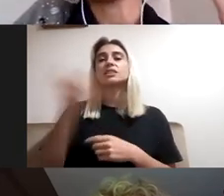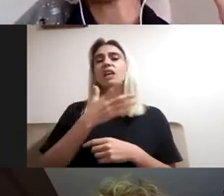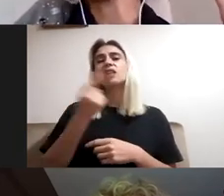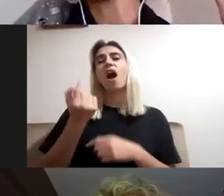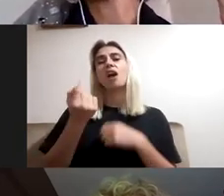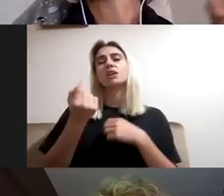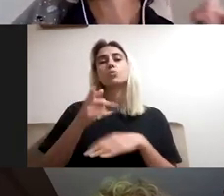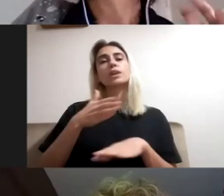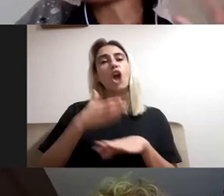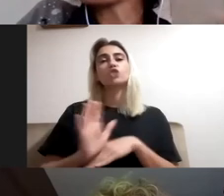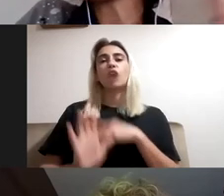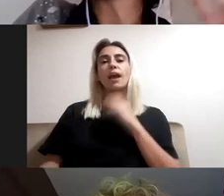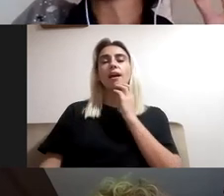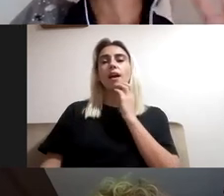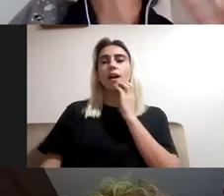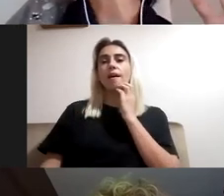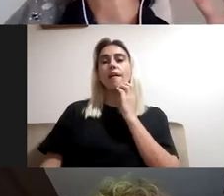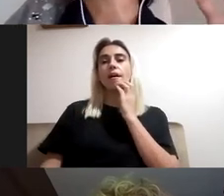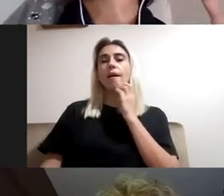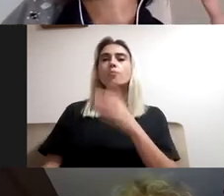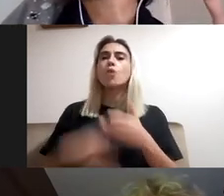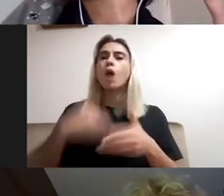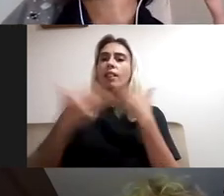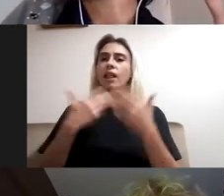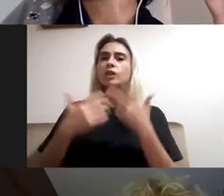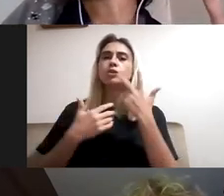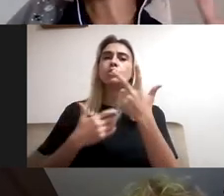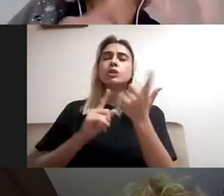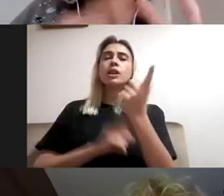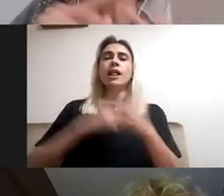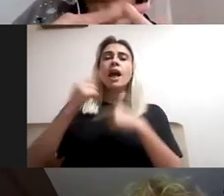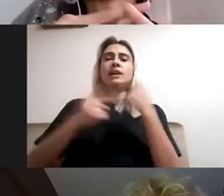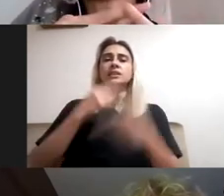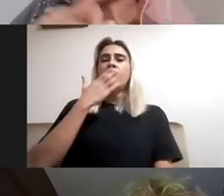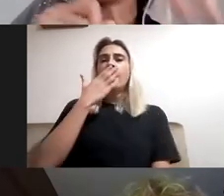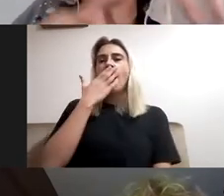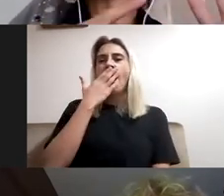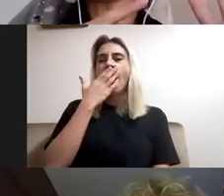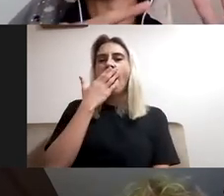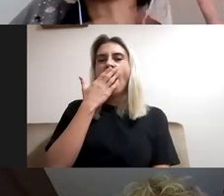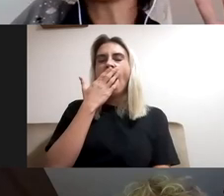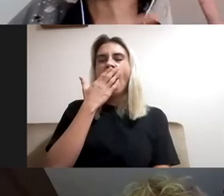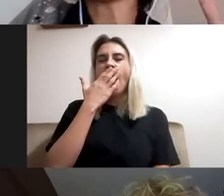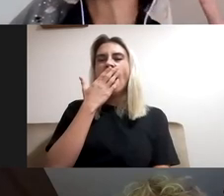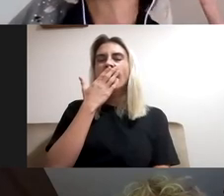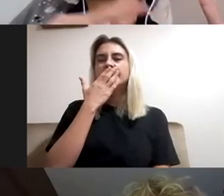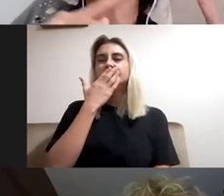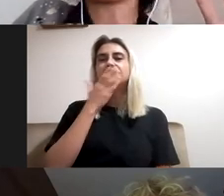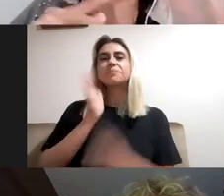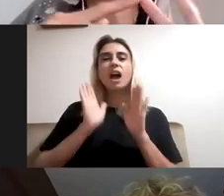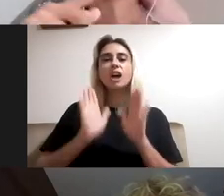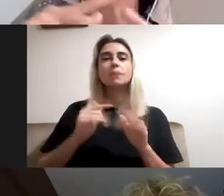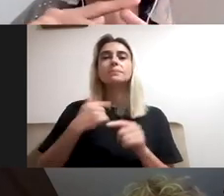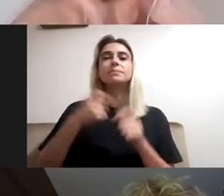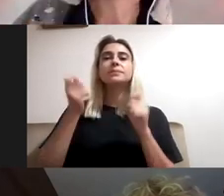bir gerçek. Bunu anlattık. 3 nesil Çağrı. 3 nesil ancak bizim yaptığımız